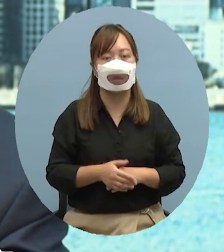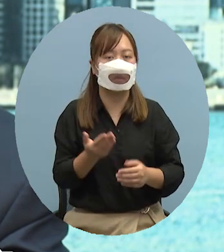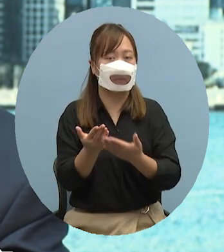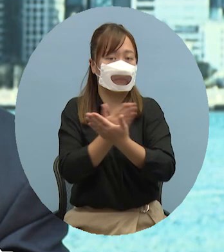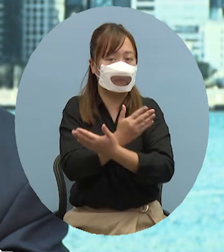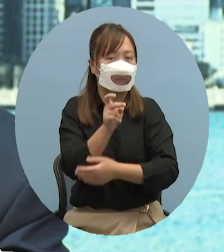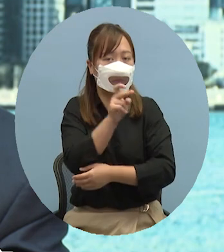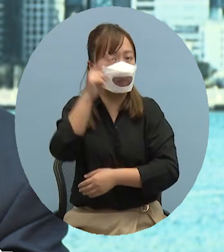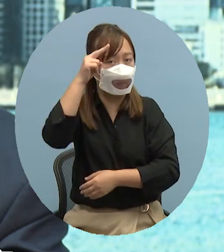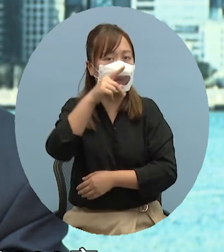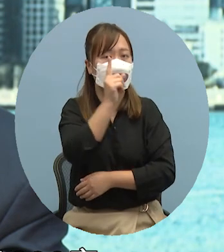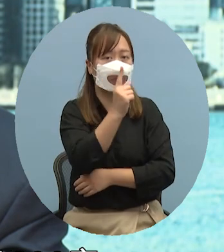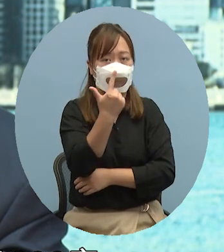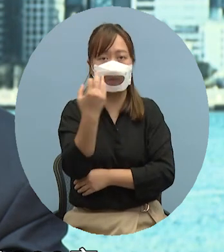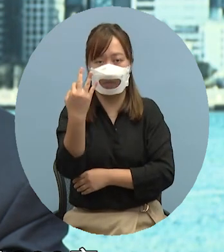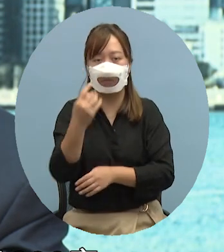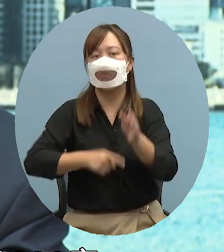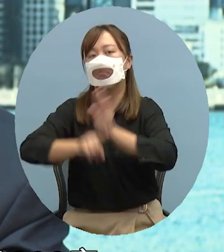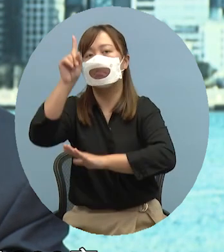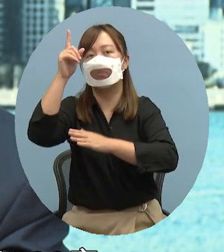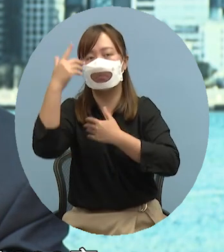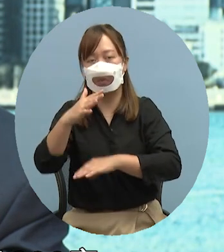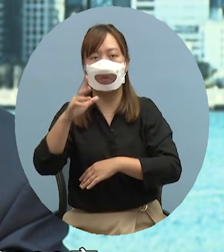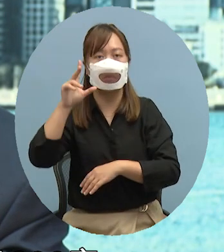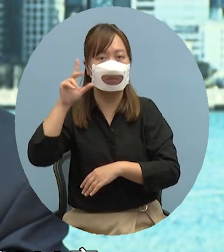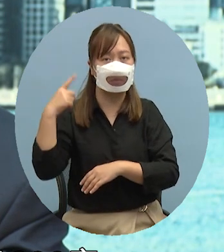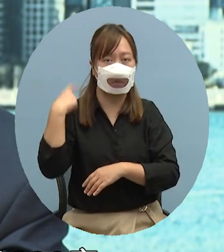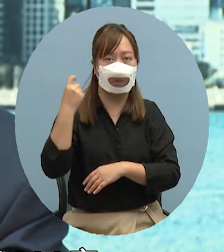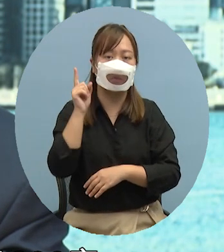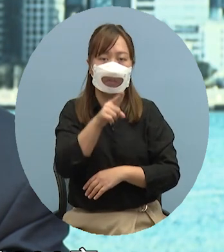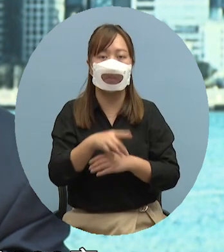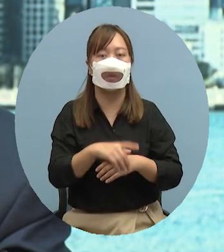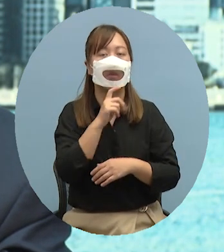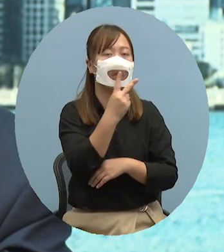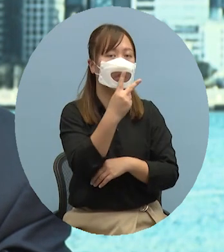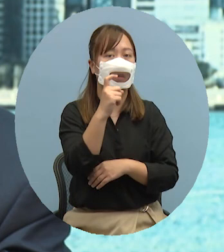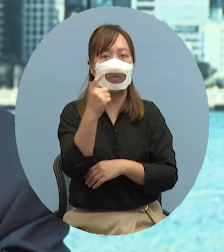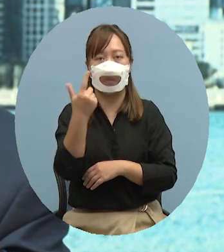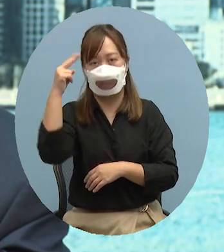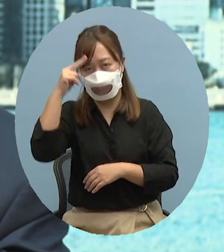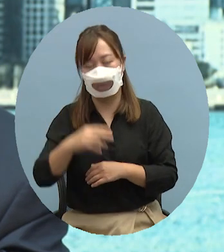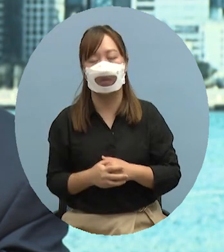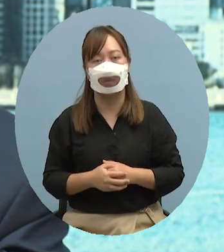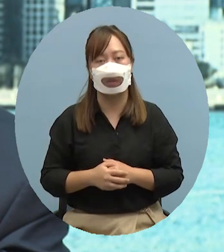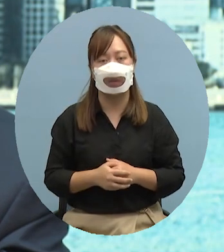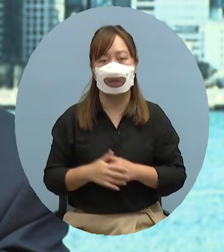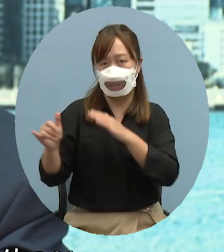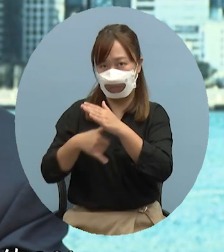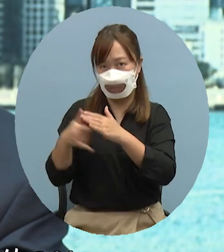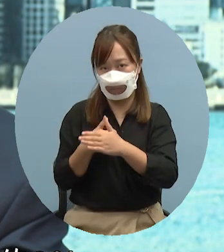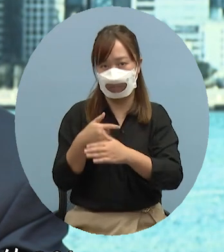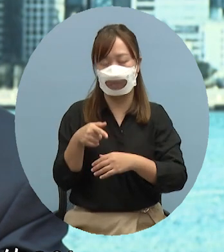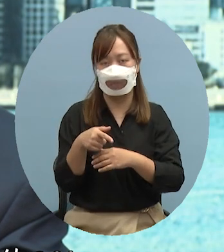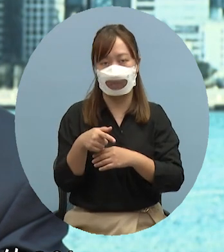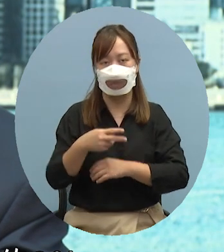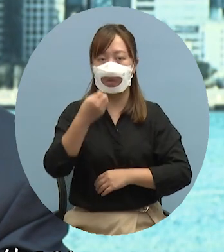平均每一日183宗咧上升到過去七日咧每一日298宗。咁現時咧輸入性個案咧佔每